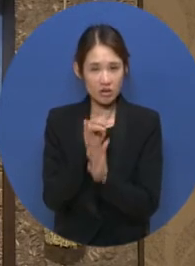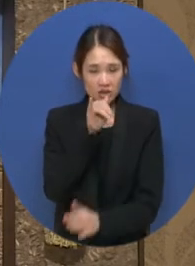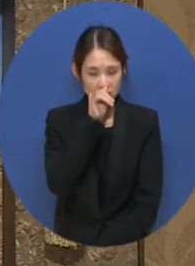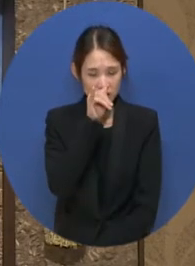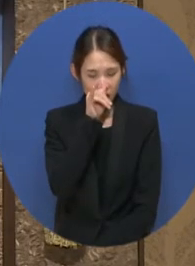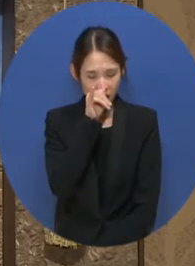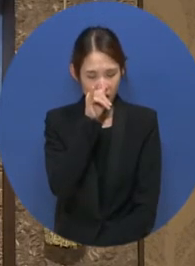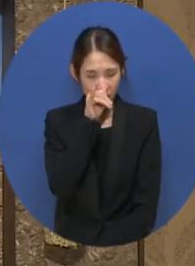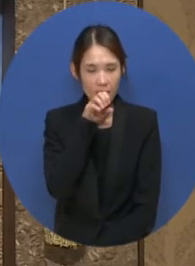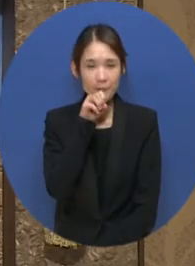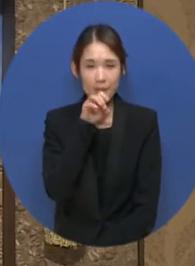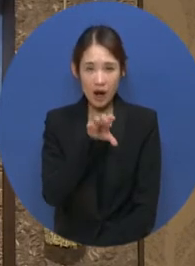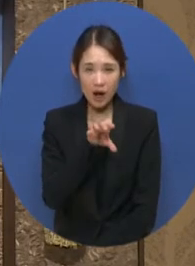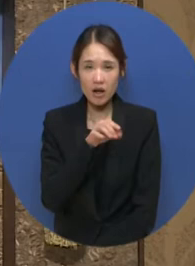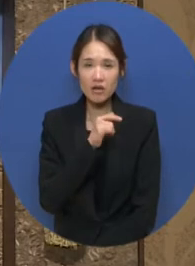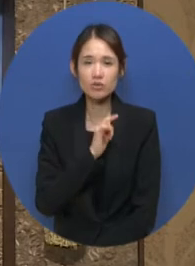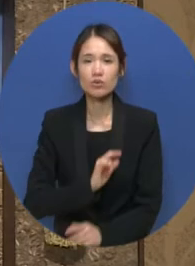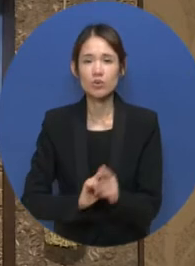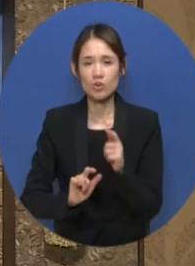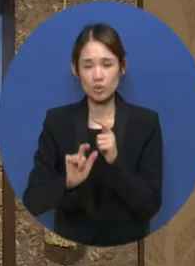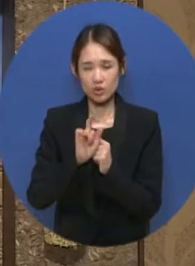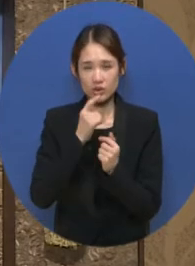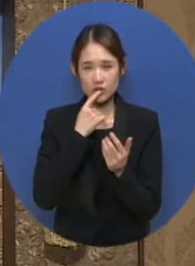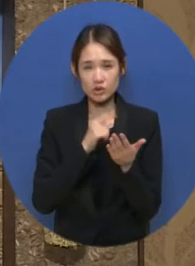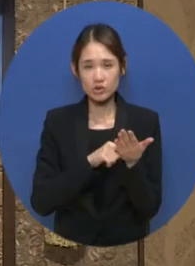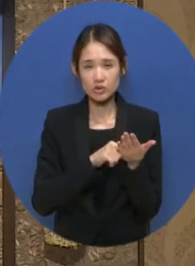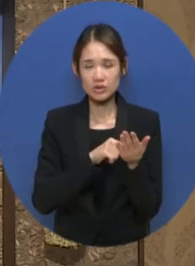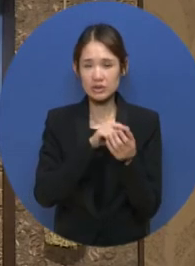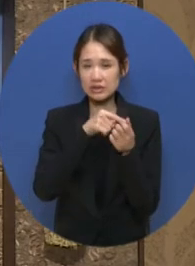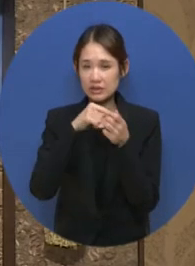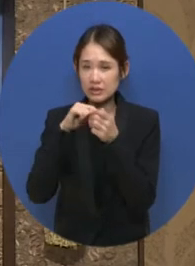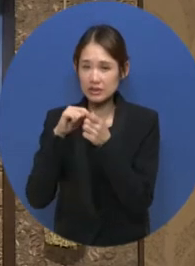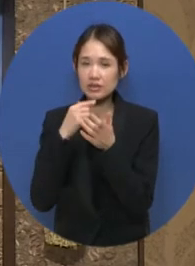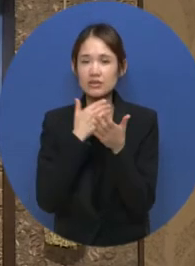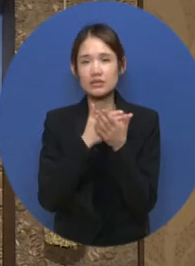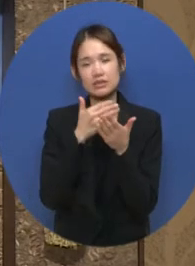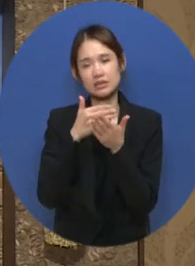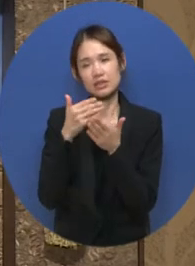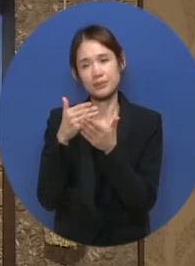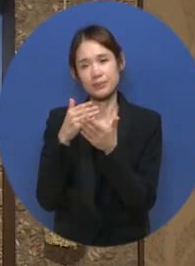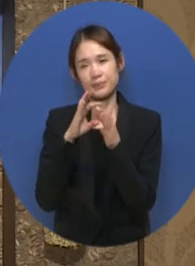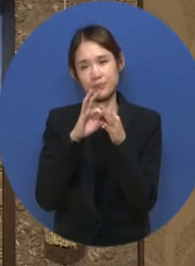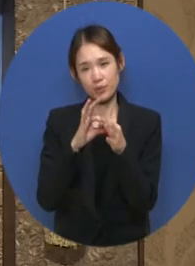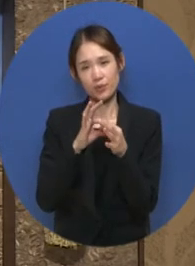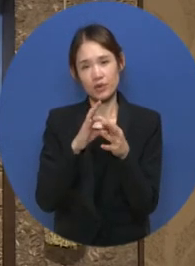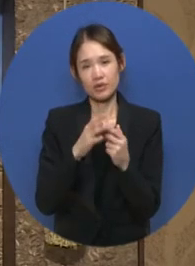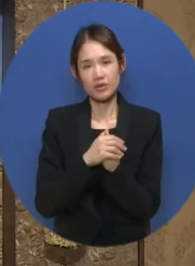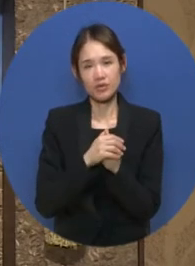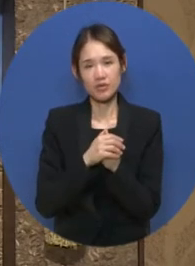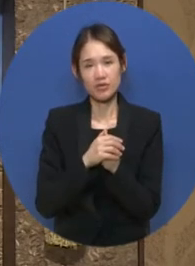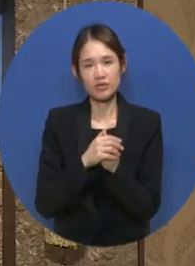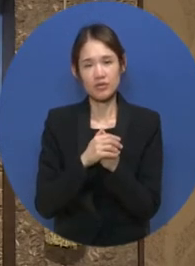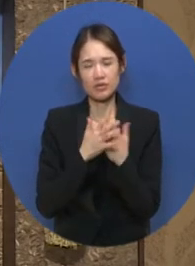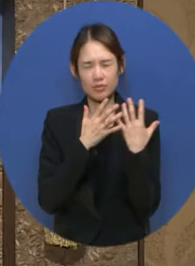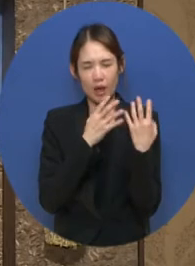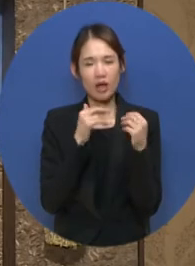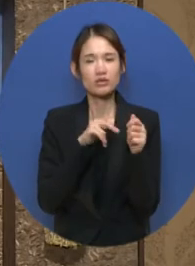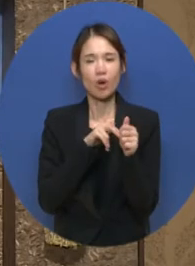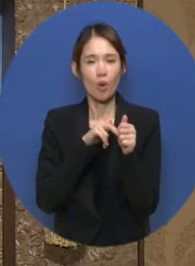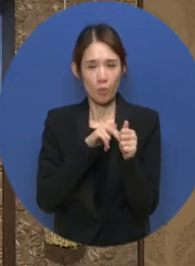라고 하는 것들을 조금 더 쉬운 이제 글과 또 그림으로 이제 표현을 해서 4 아무래도 이제 많은